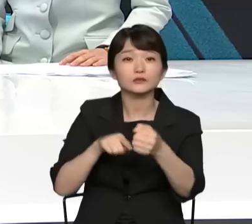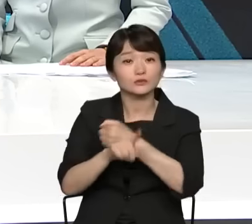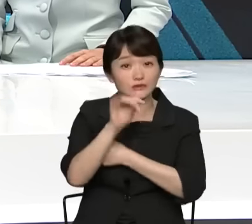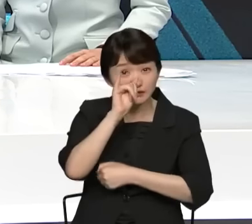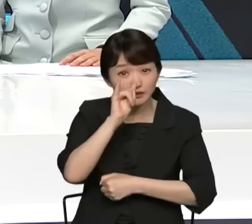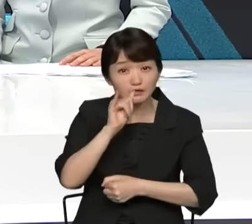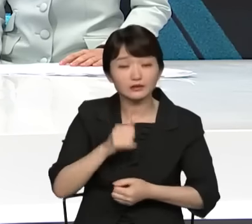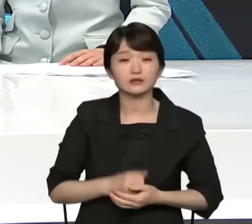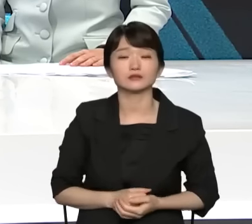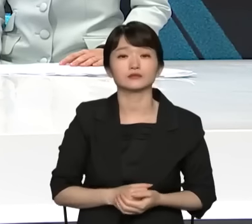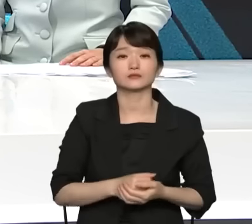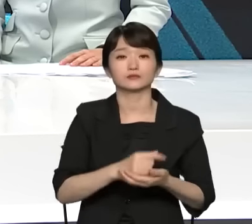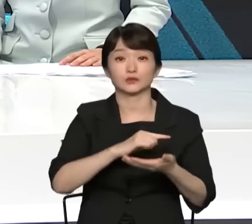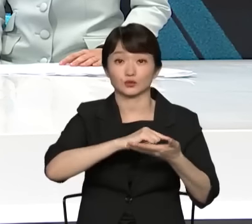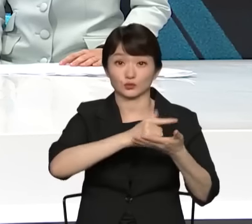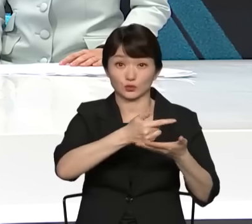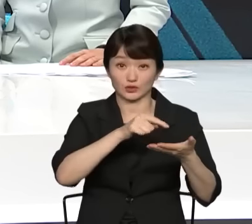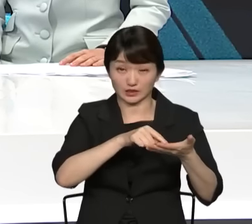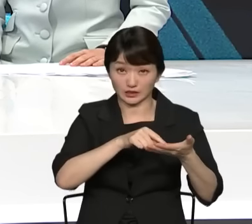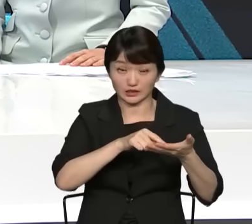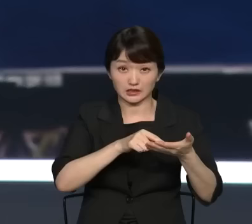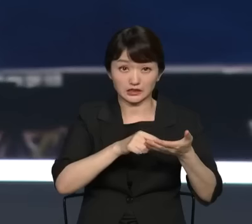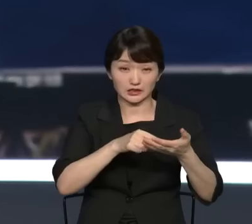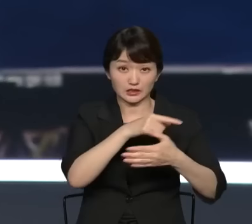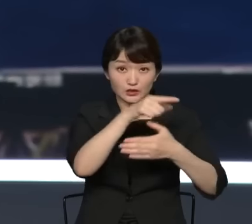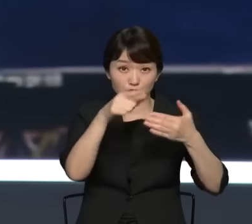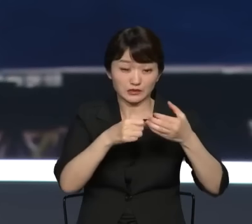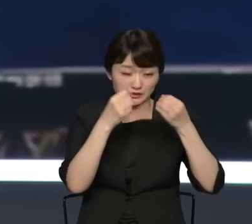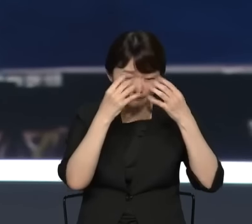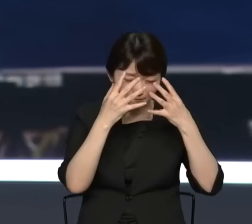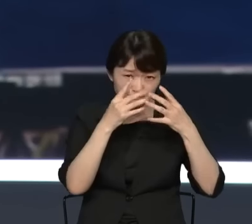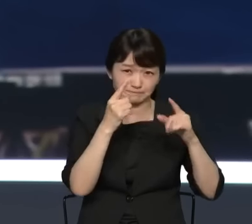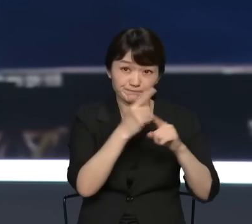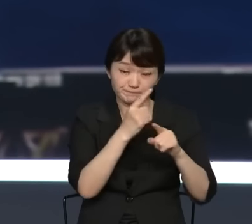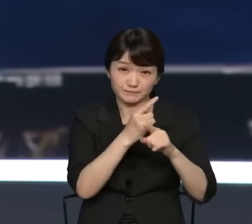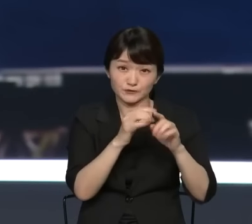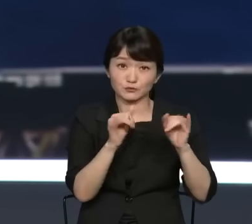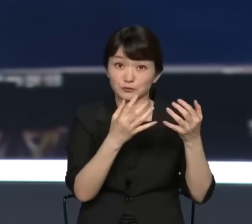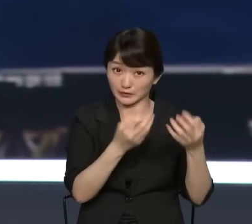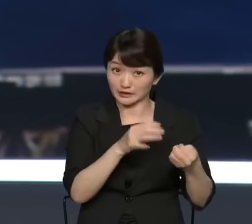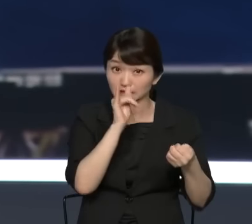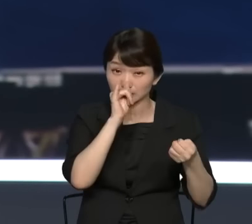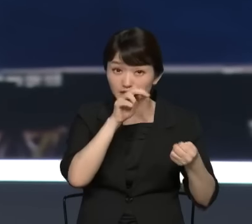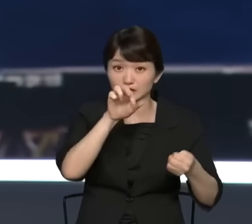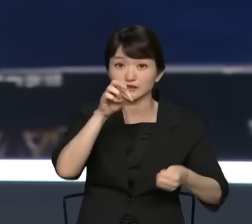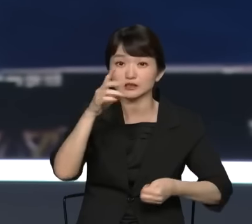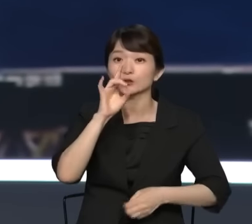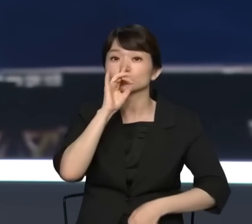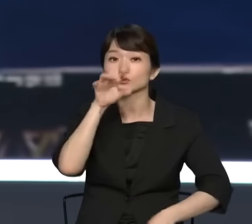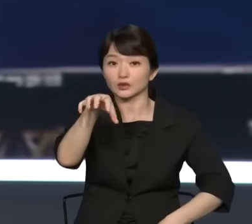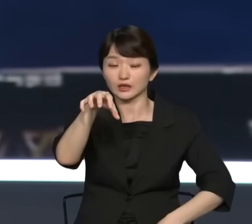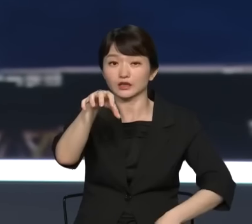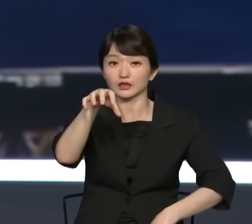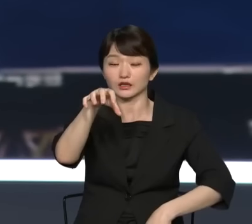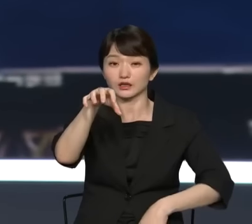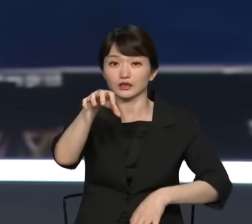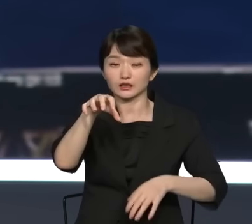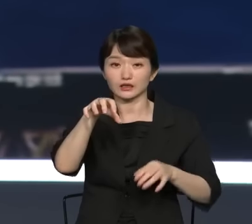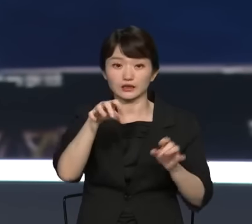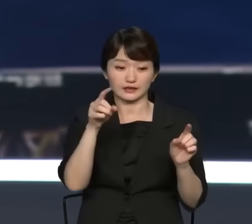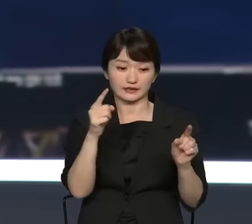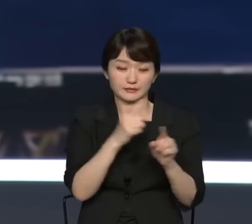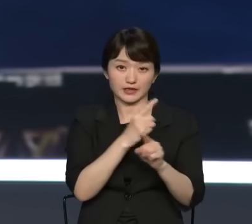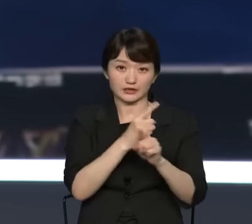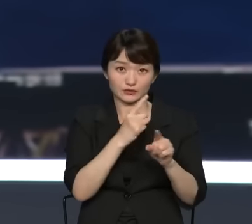있습니까 노트북에서 업데이트 직접 해보신 분들 많을 겁니다 클라우드는 중앙에 있지만 업데이트는 개개인이